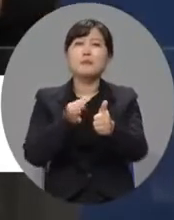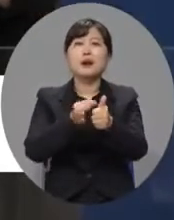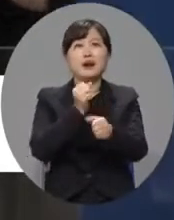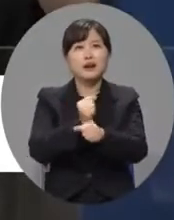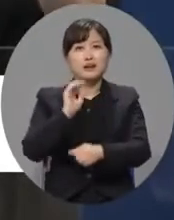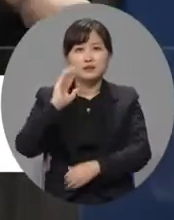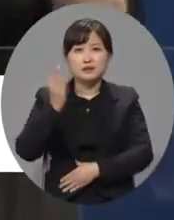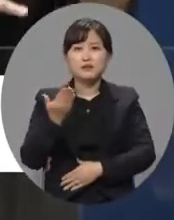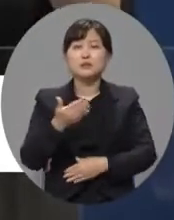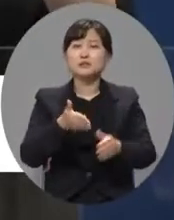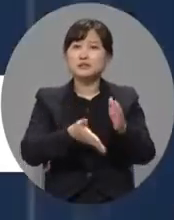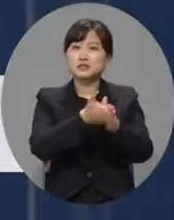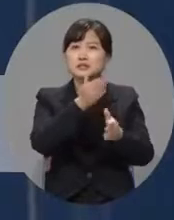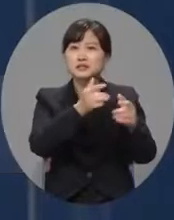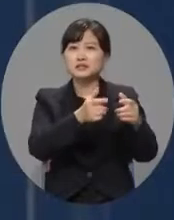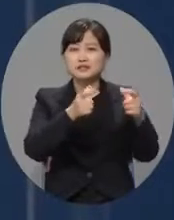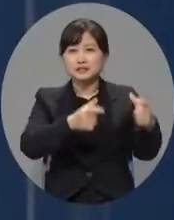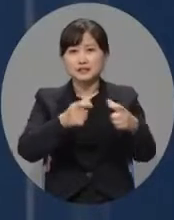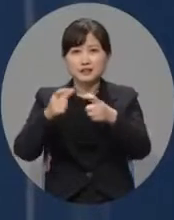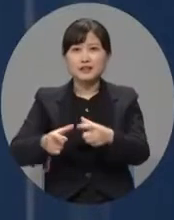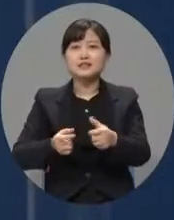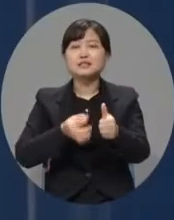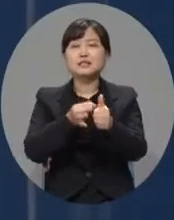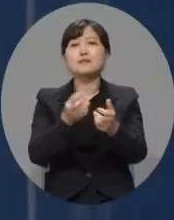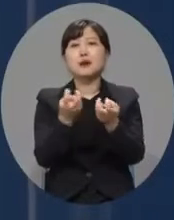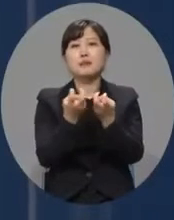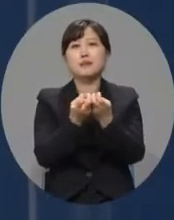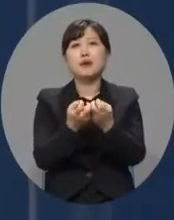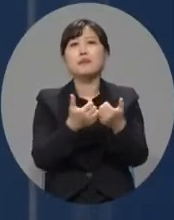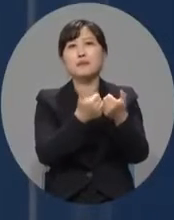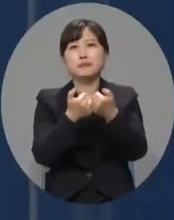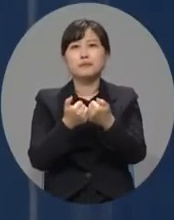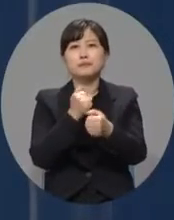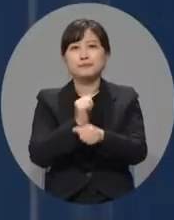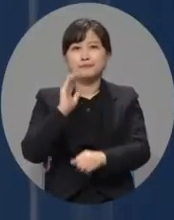각 시 군과 지급 방식 등을 논의하기로 했습니다